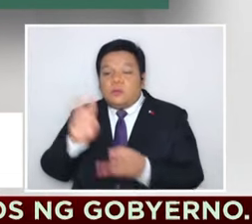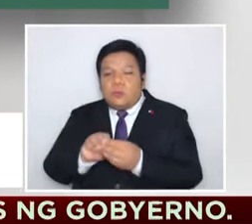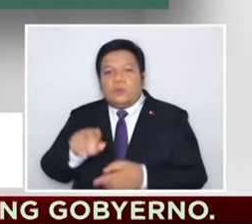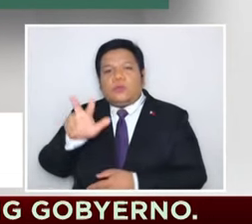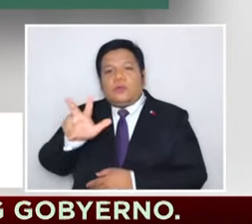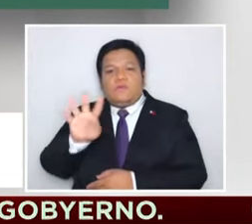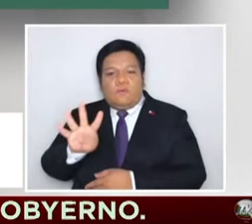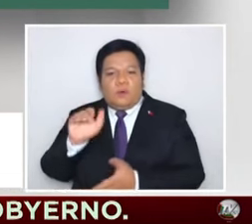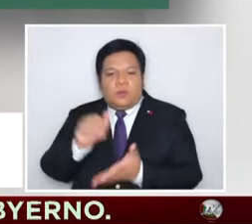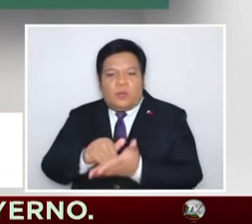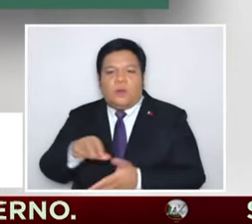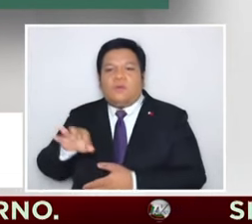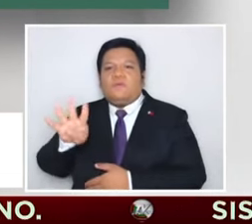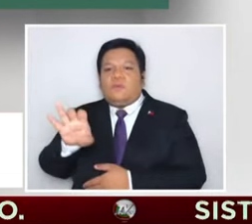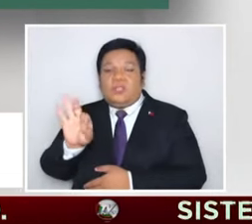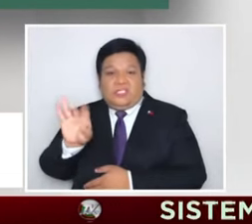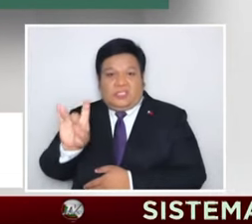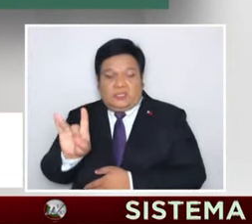34,498.